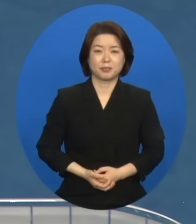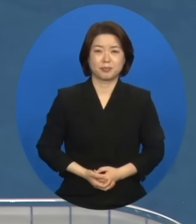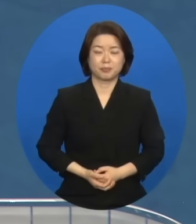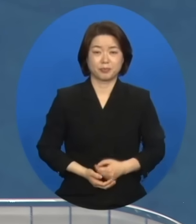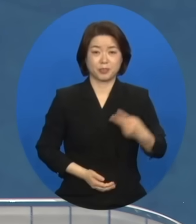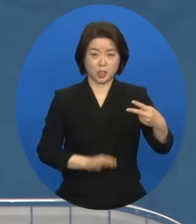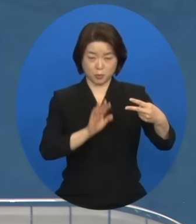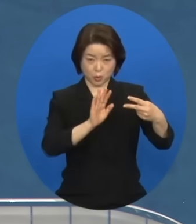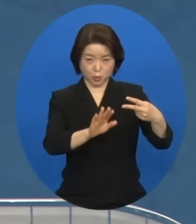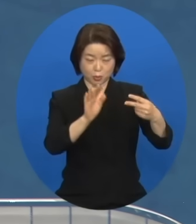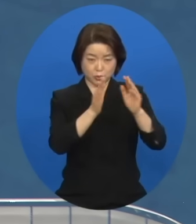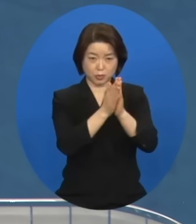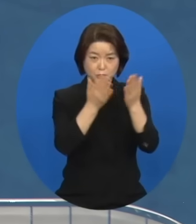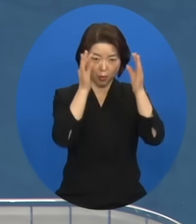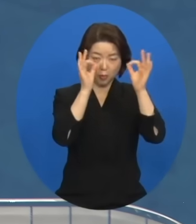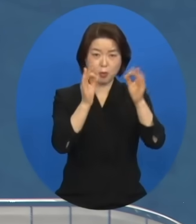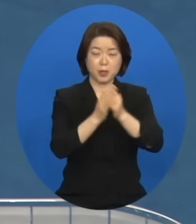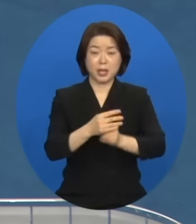디모데후서에 사도 바울이